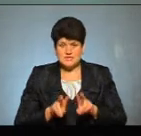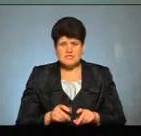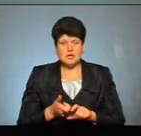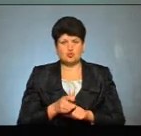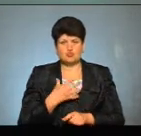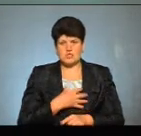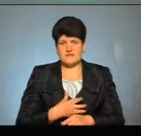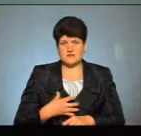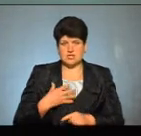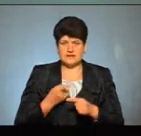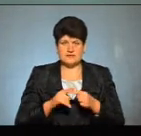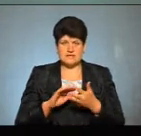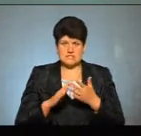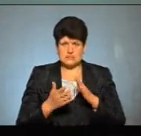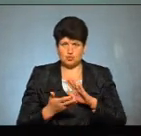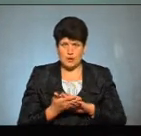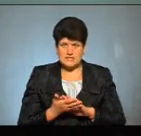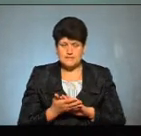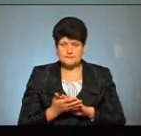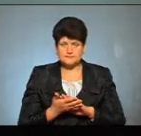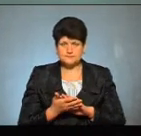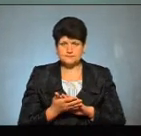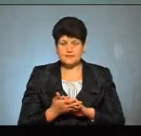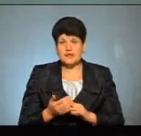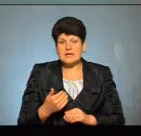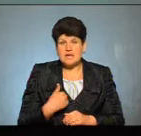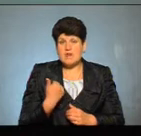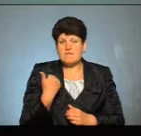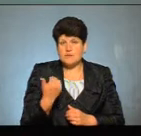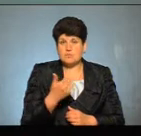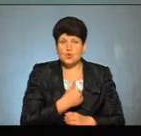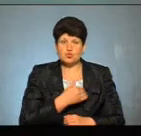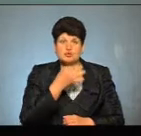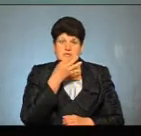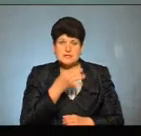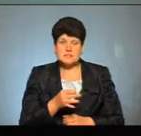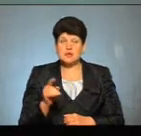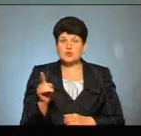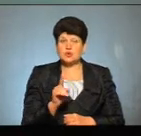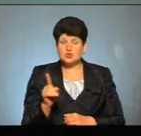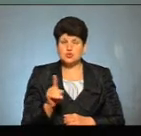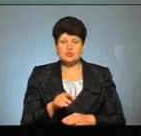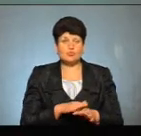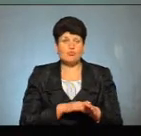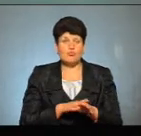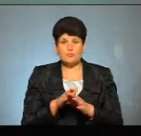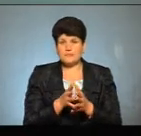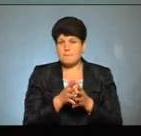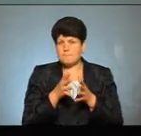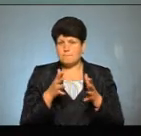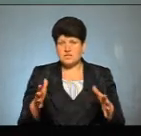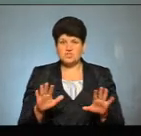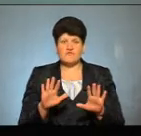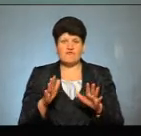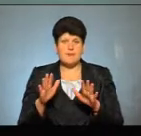важливий якраз в цій ситуації. Я вам хочу сказати, що абсолютна більшість